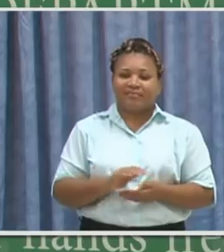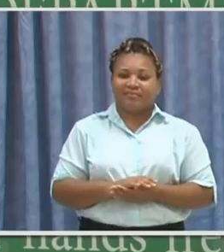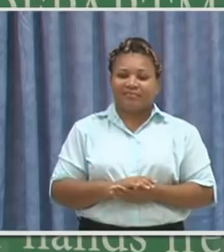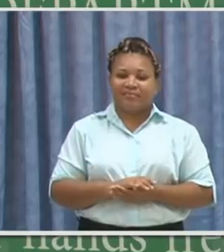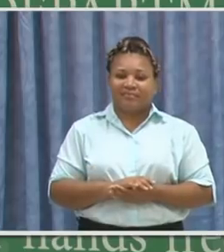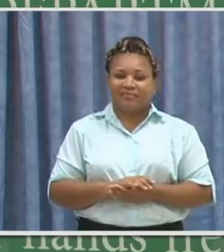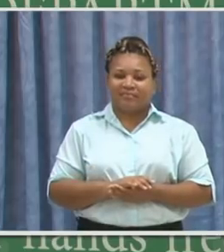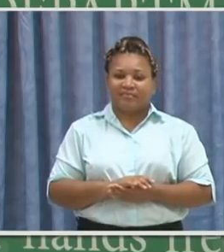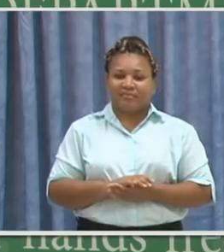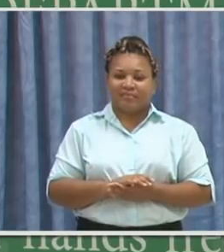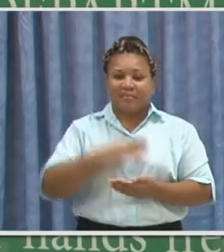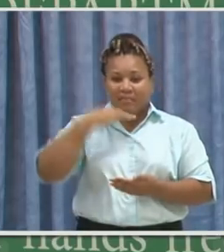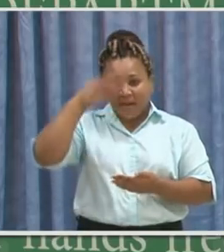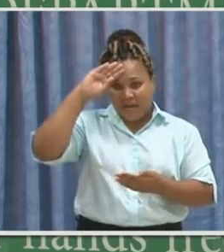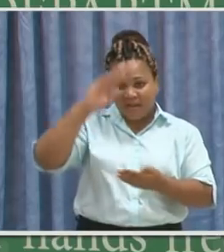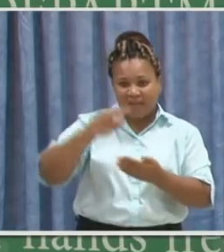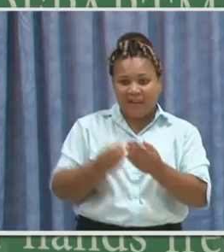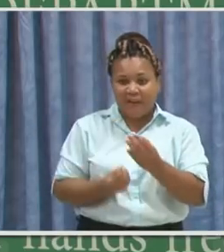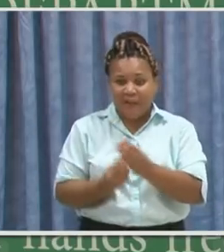Paris si nous en alerte dengue